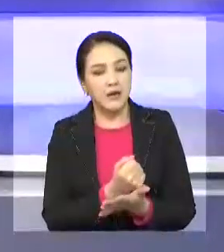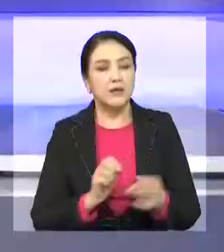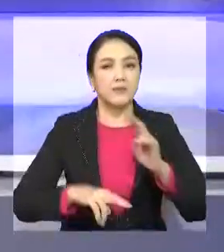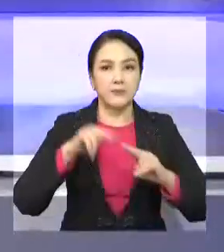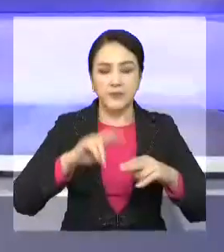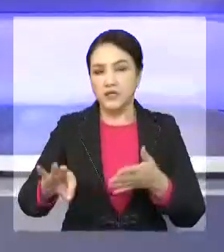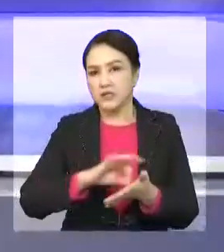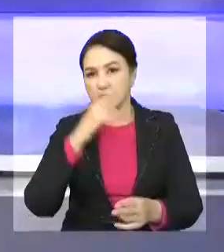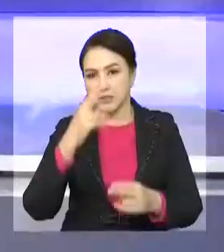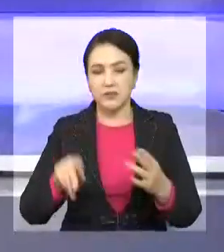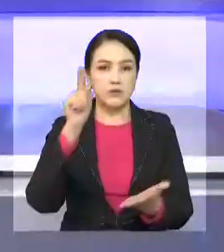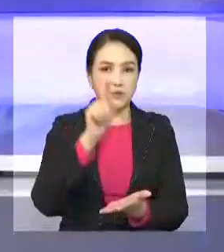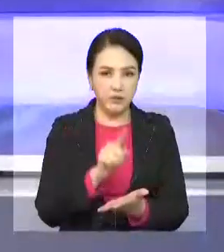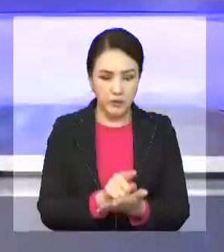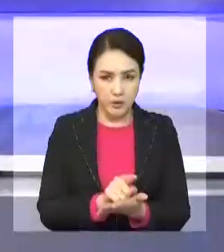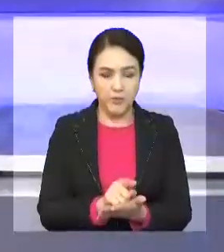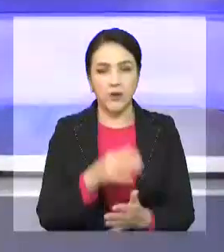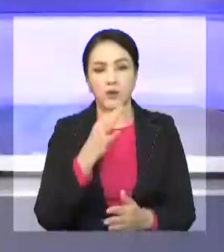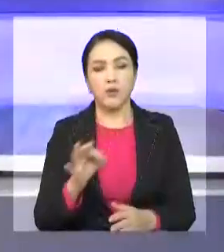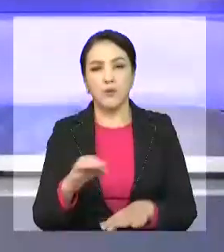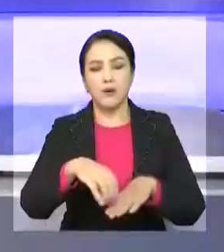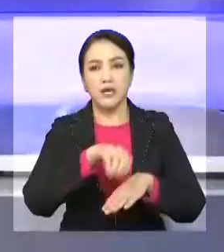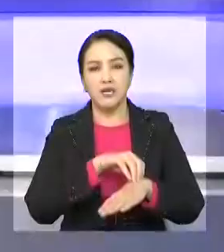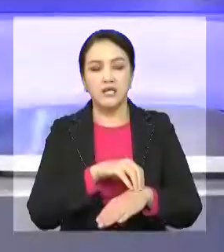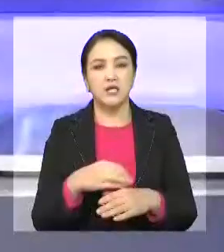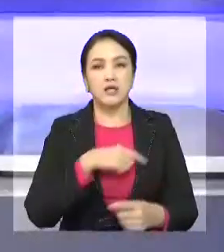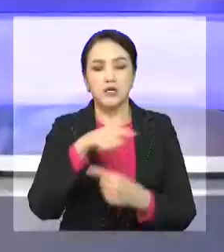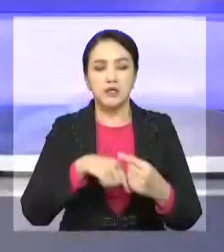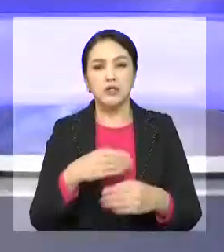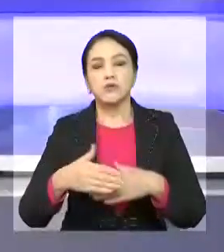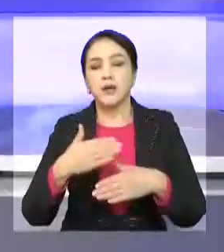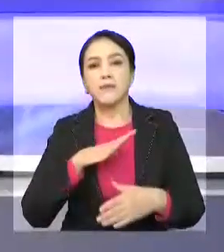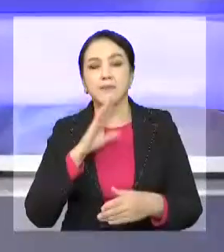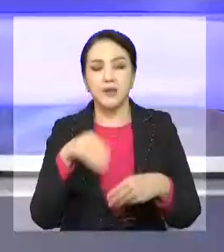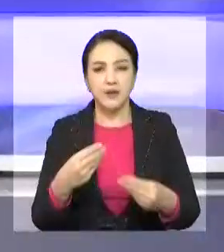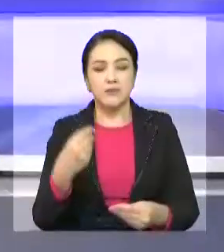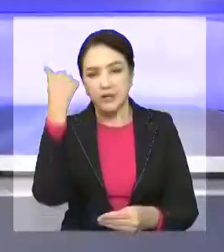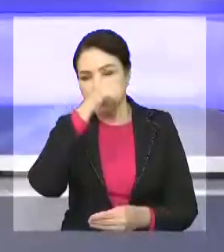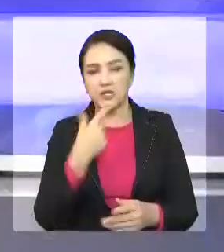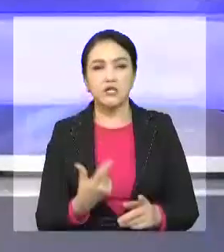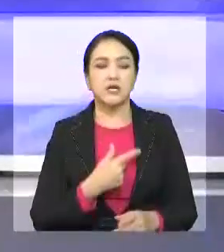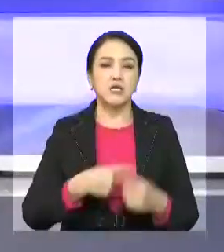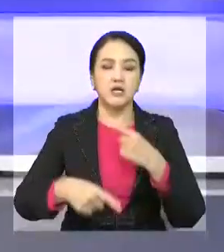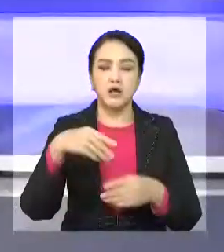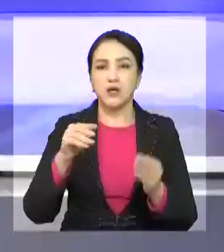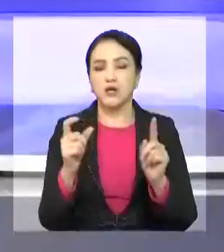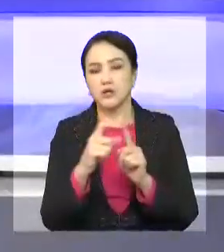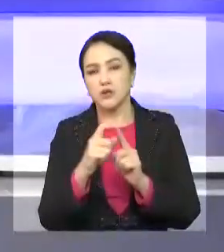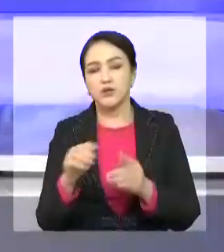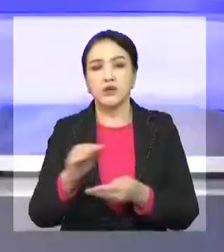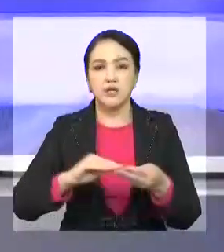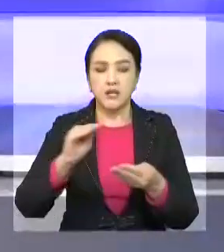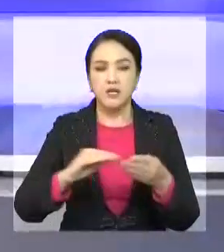дер кезінде аяқталуы тиіс. Облыс әкімі мердігерлерді жиып ескерту берді. Бір жыл бұрын айтқан сөзін қайталаған құрылыс